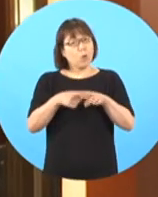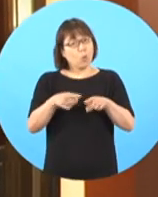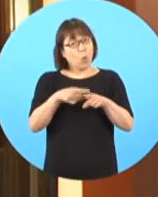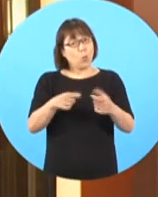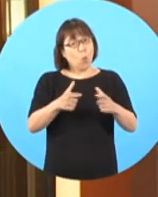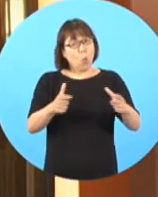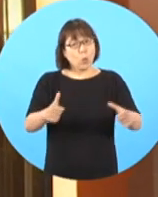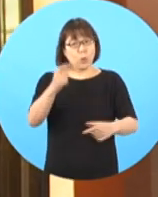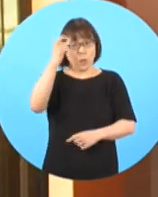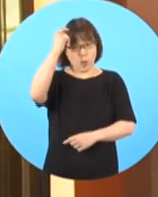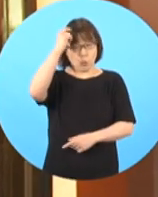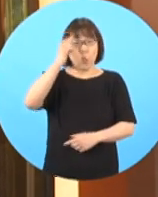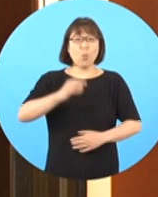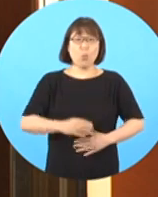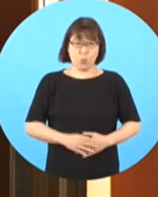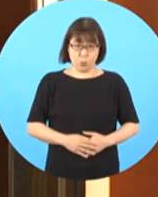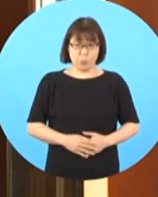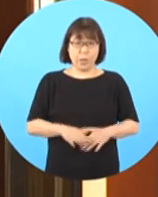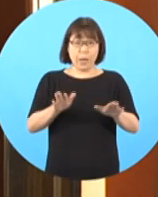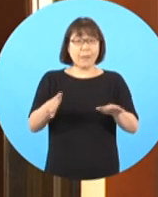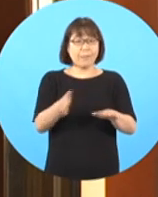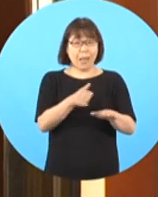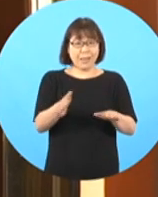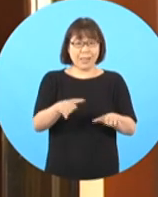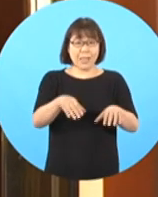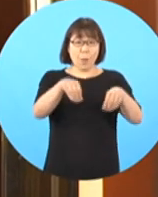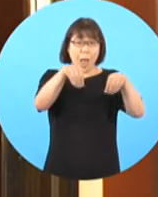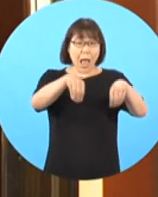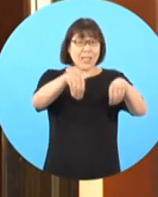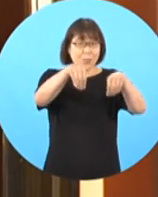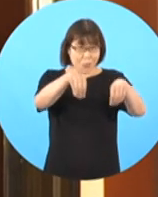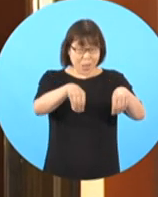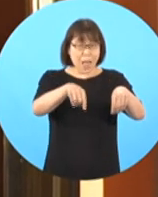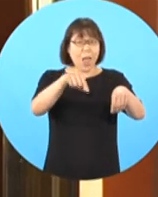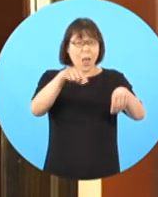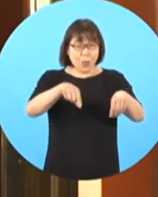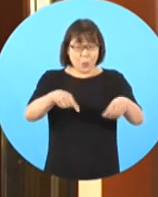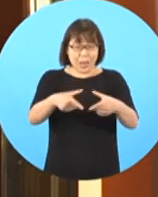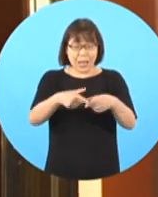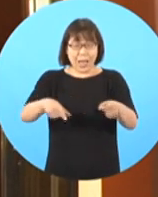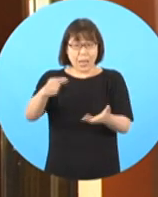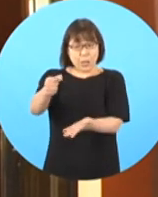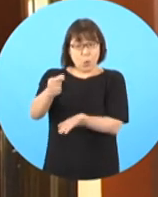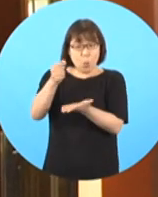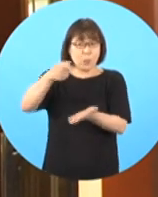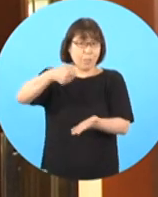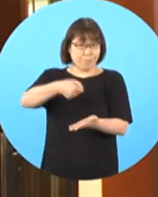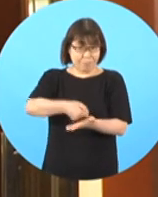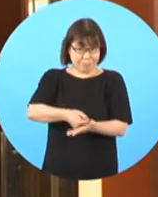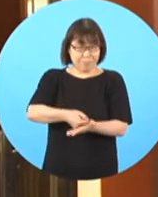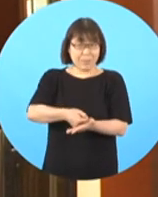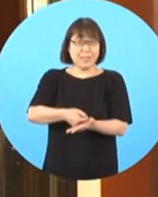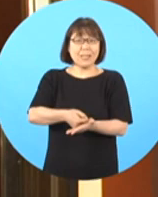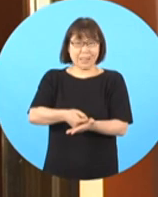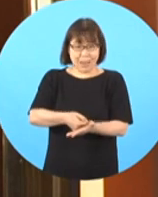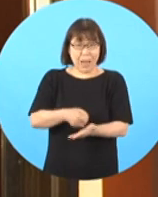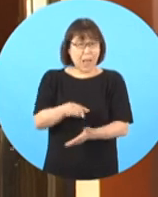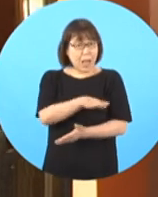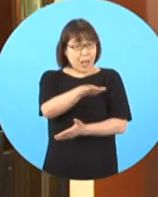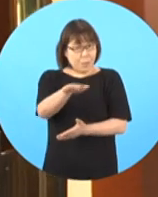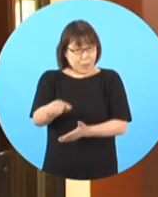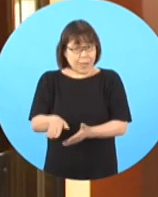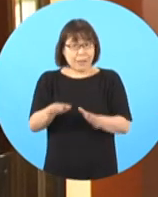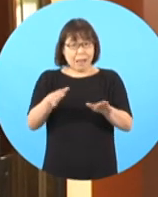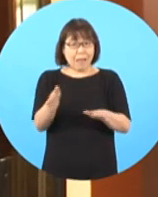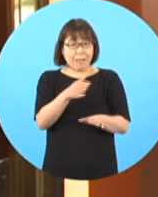つ大きくなっているような気がします。最近では、藍染め、これが日本遺産とかになりましたから、非常に皆さんそういう